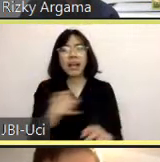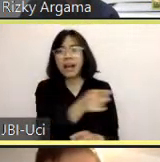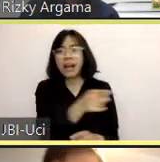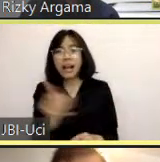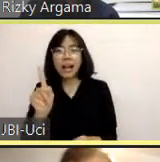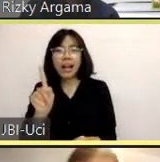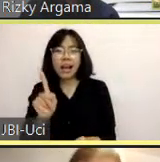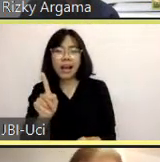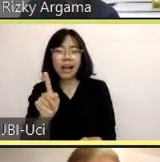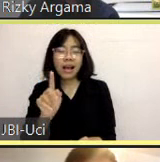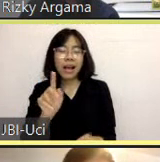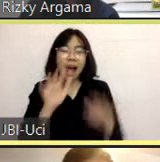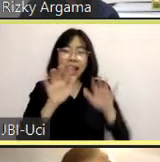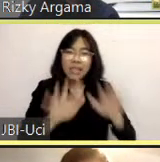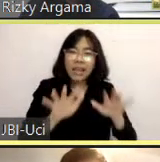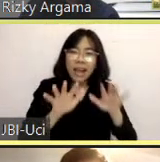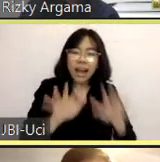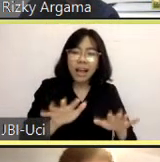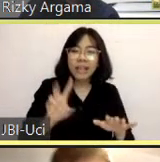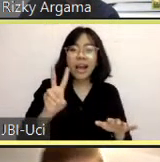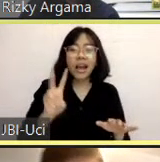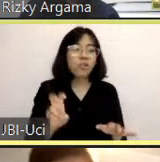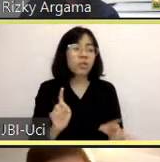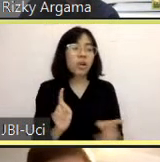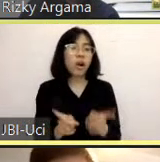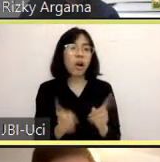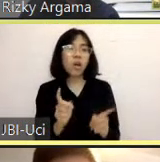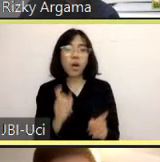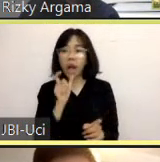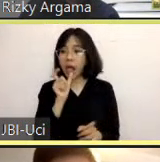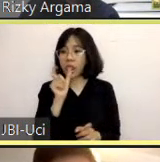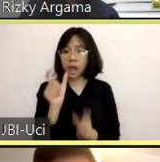melihat kutipan-kutipan itu